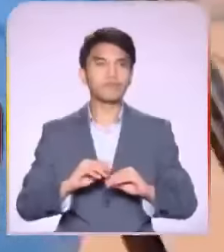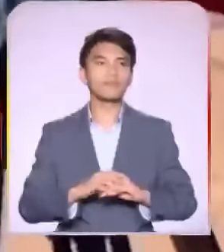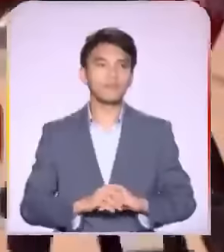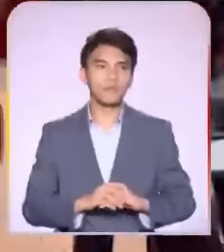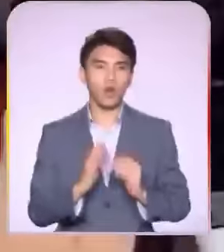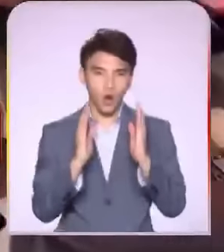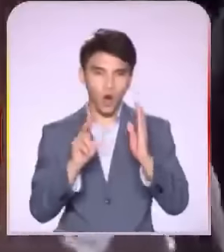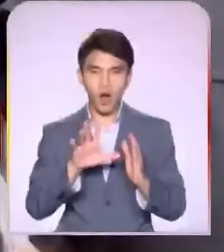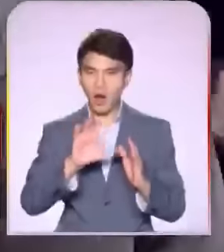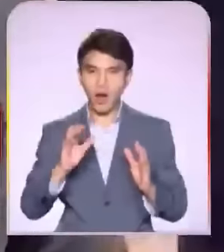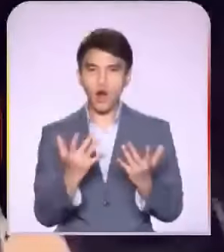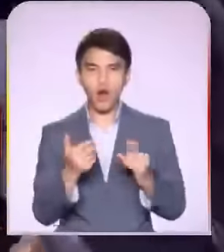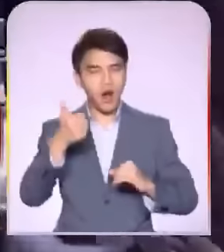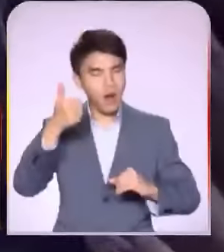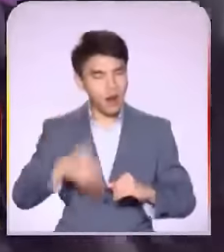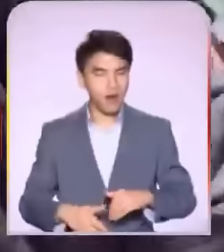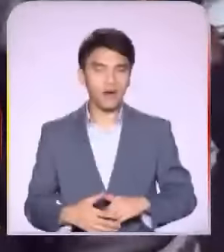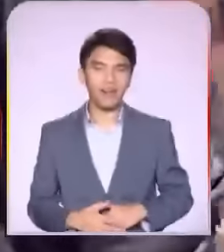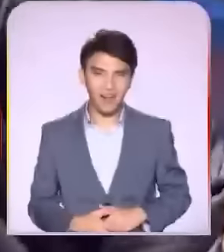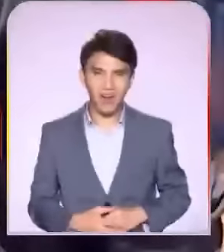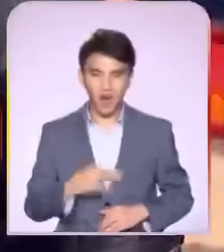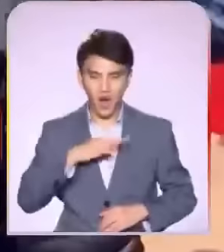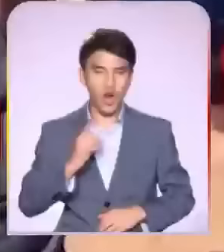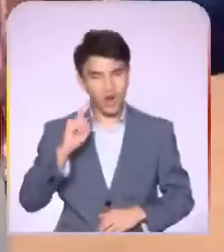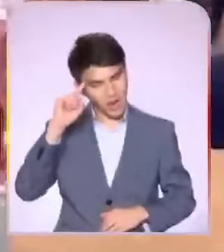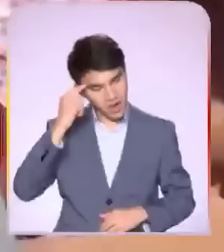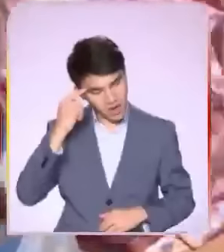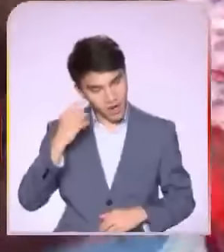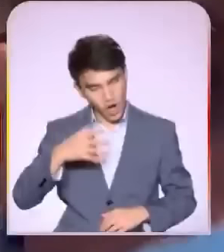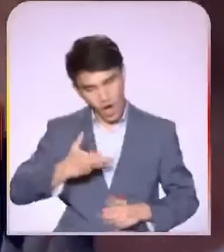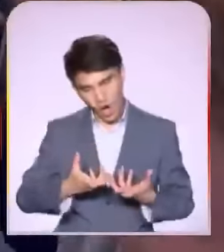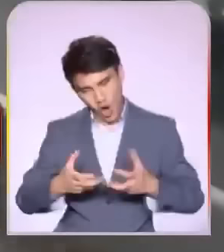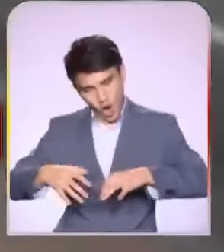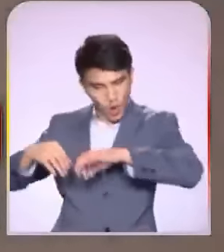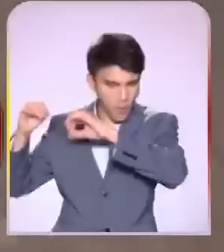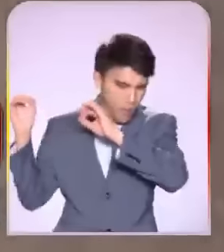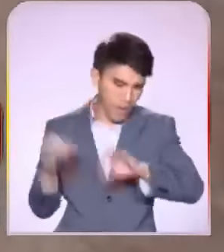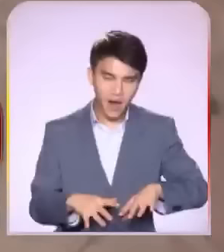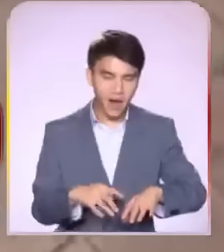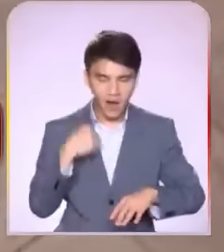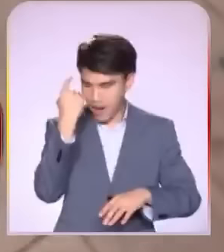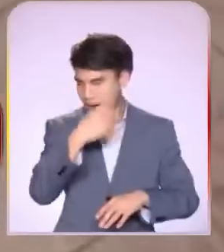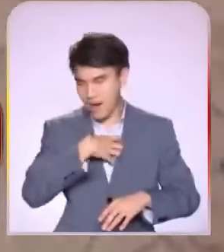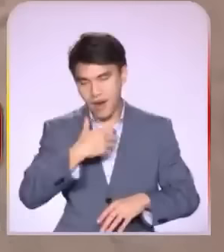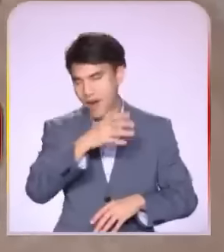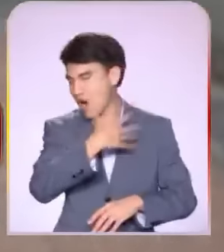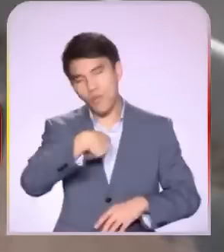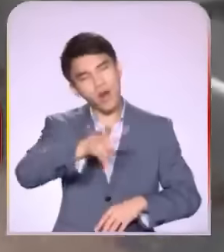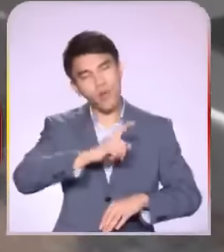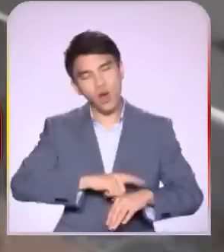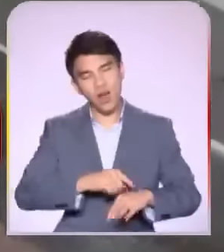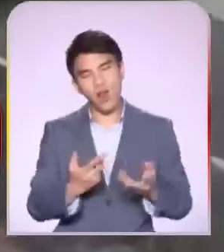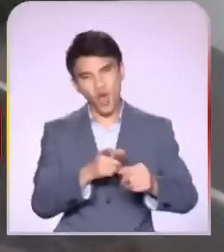ครับแต่บางคนก็รอไม่ไหวหรือว่าไม่รู้ว่ารู้สึกยังไงนะครับก็คือเคลื่องของทิ้งหน้าร้านแล้วก็บอกว่าใครอยากได้ก็เอาไปเลยเสียเวล